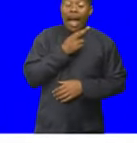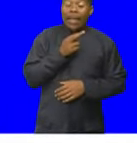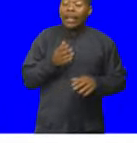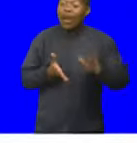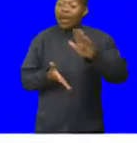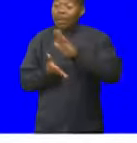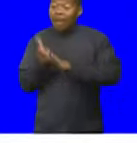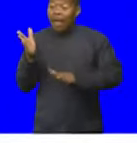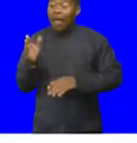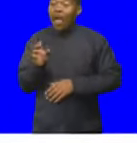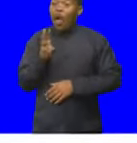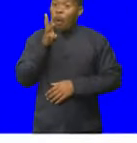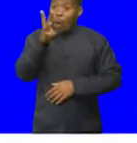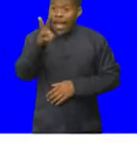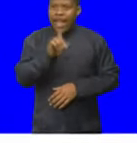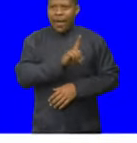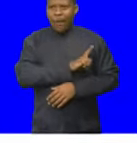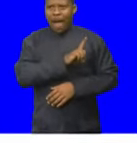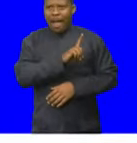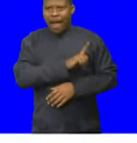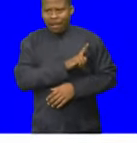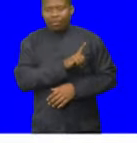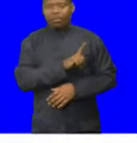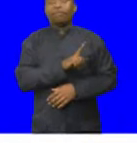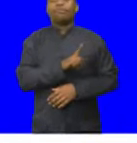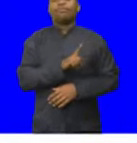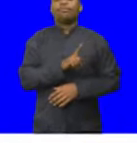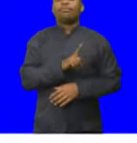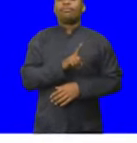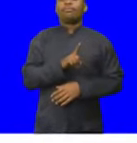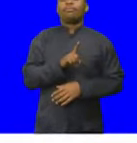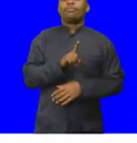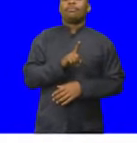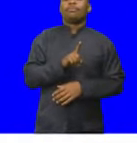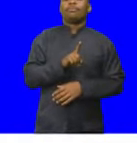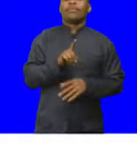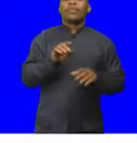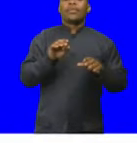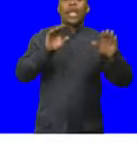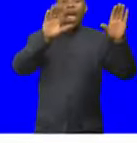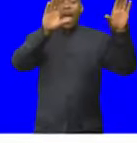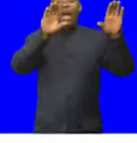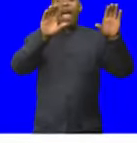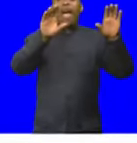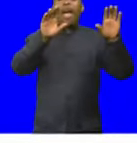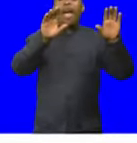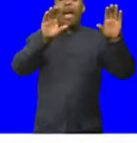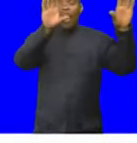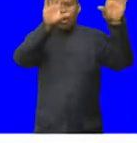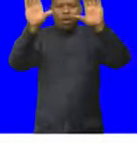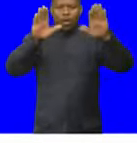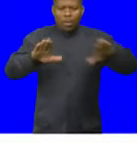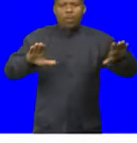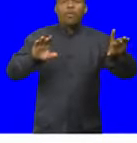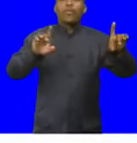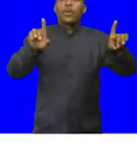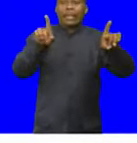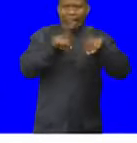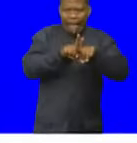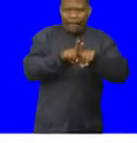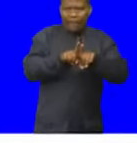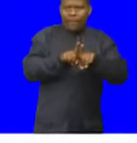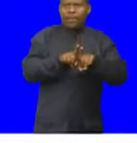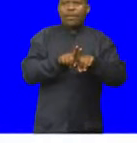kutabe kukhangiswa ngekuthi kwentiwa njani nakungitimo lethuthumako letidzinga ticimamlilo. Labo labayomelela